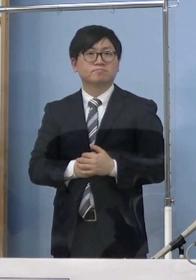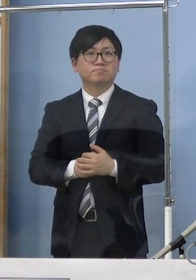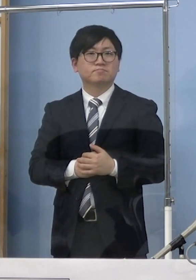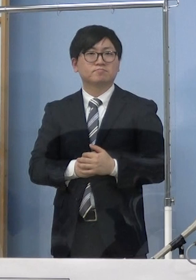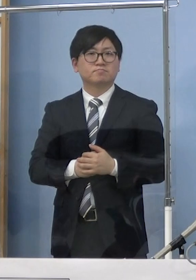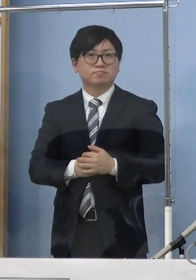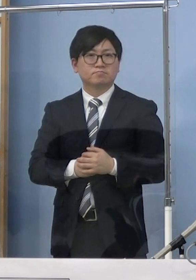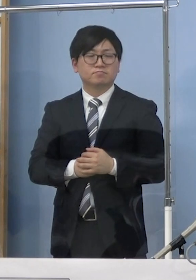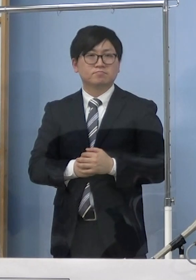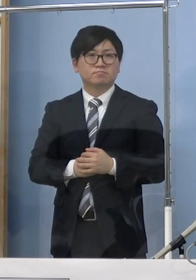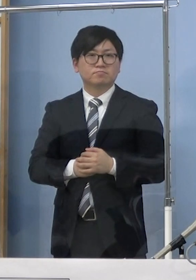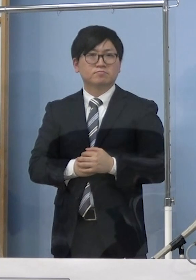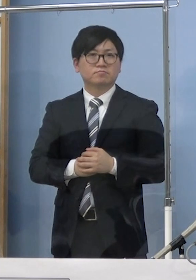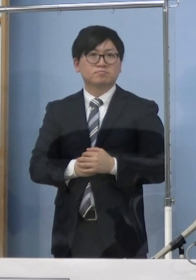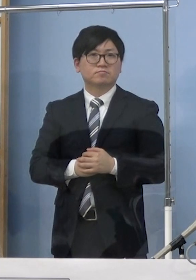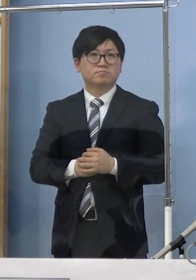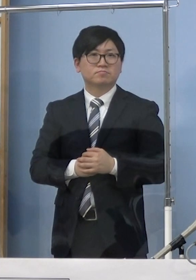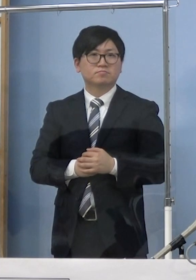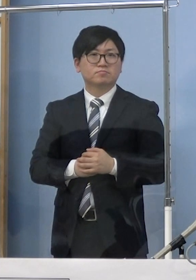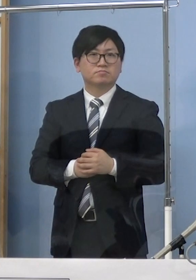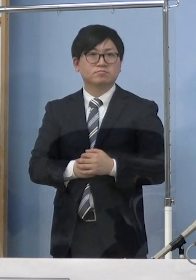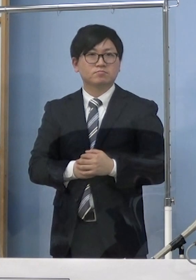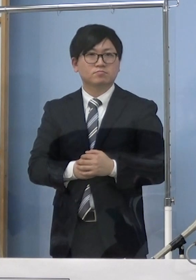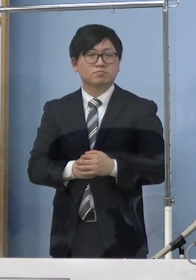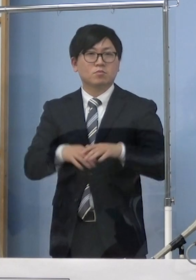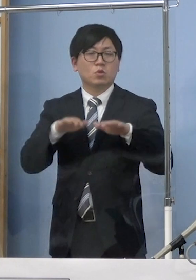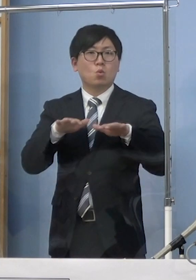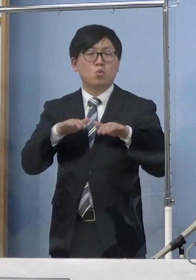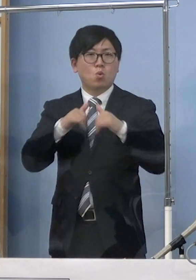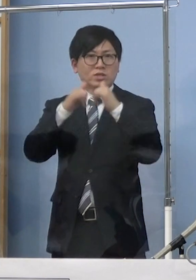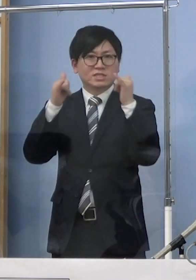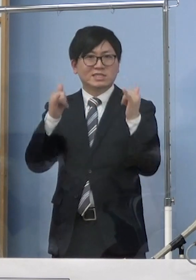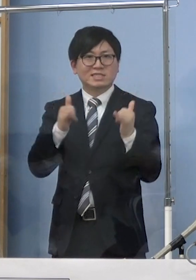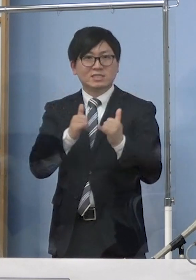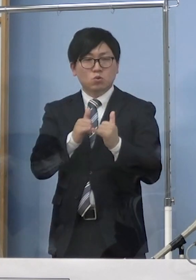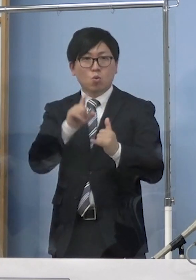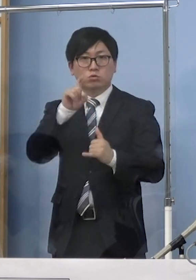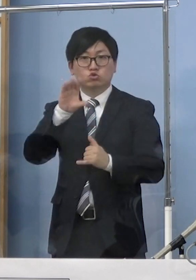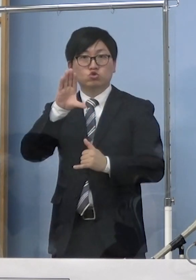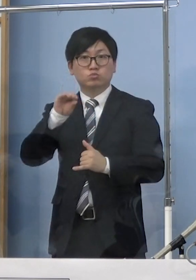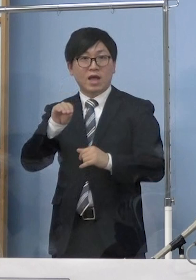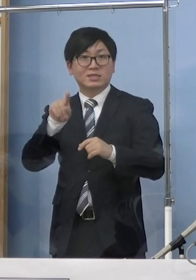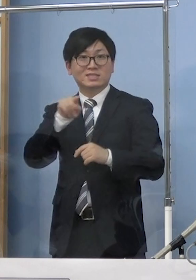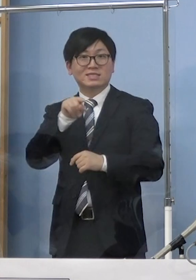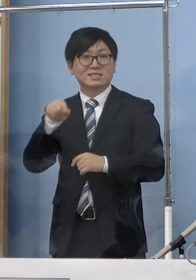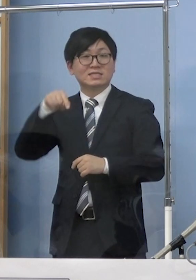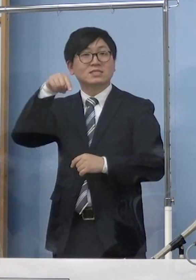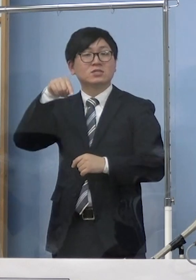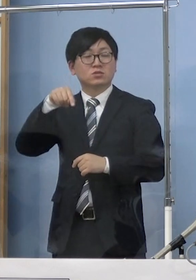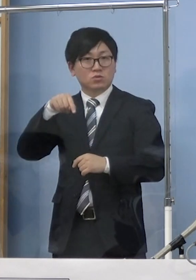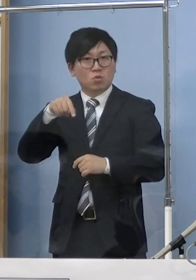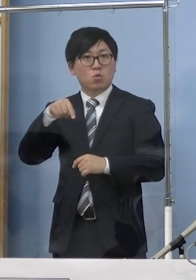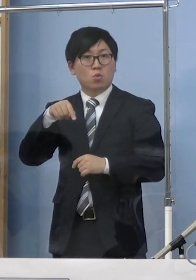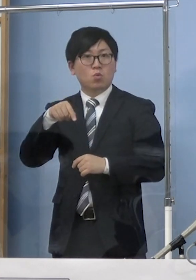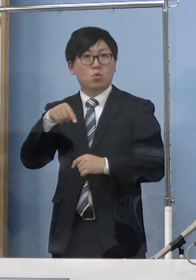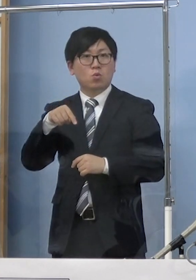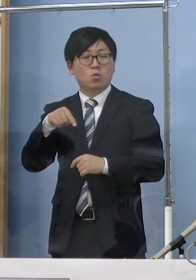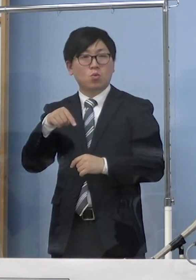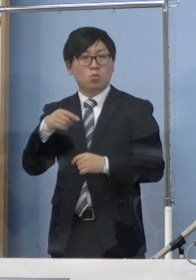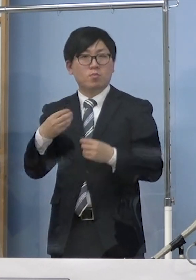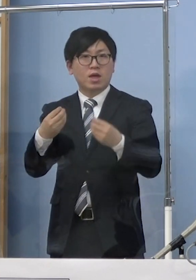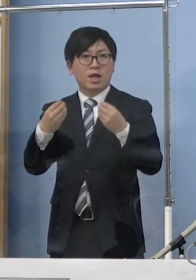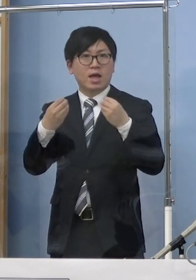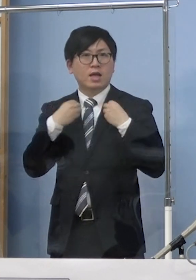当段階の人口10万人あたりの、 はい、 新規陽性者という陽性の発